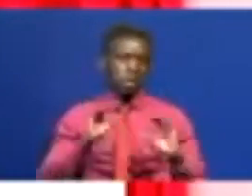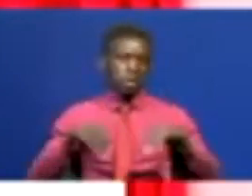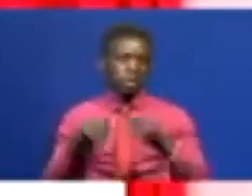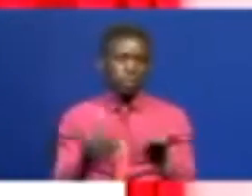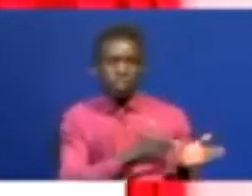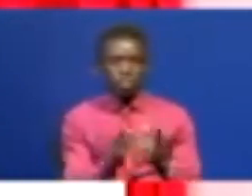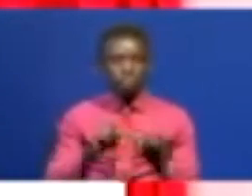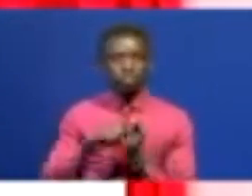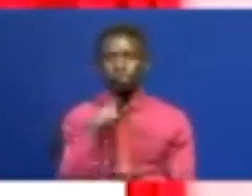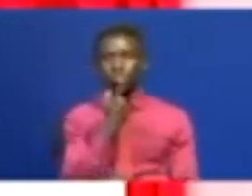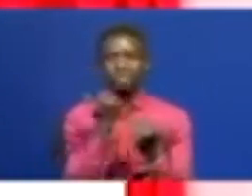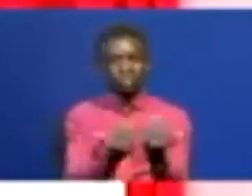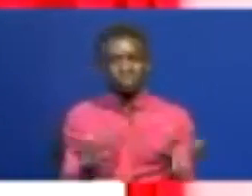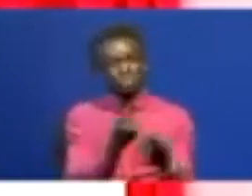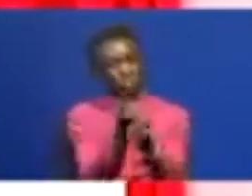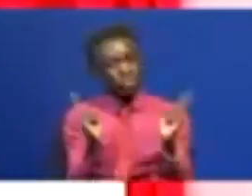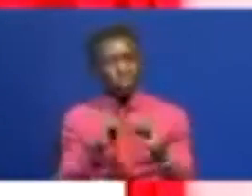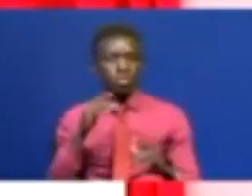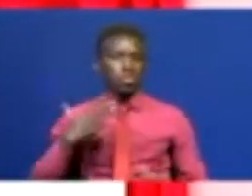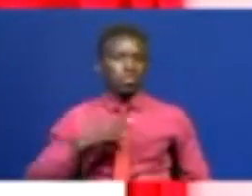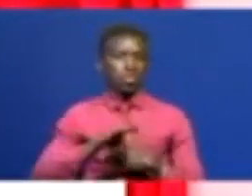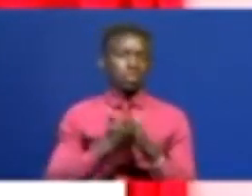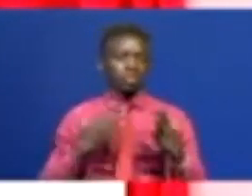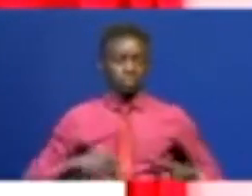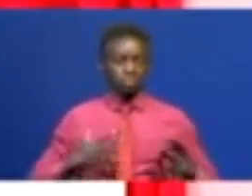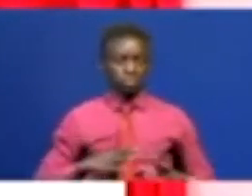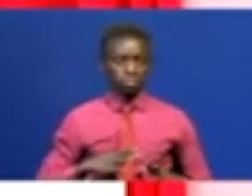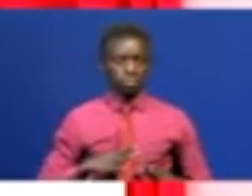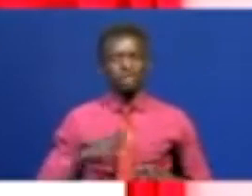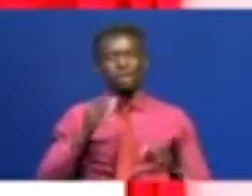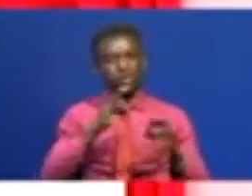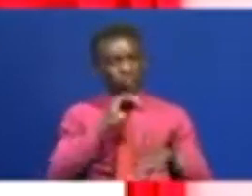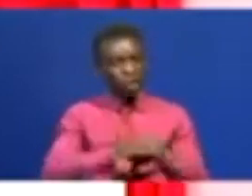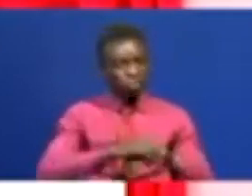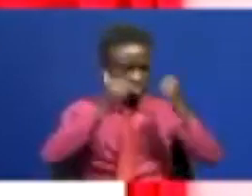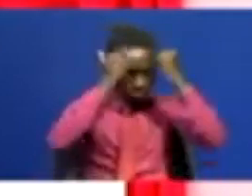everybody. Wakienda shule, wapate elimu. Ya pili,